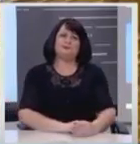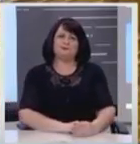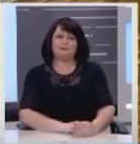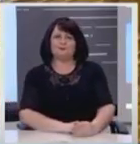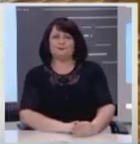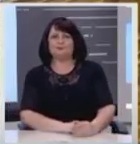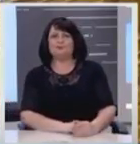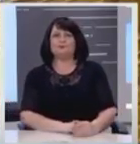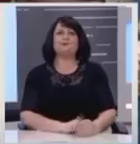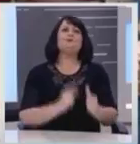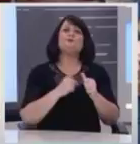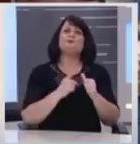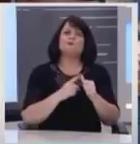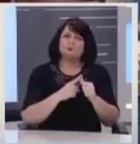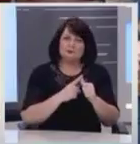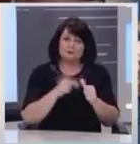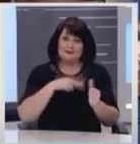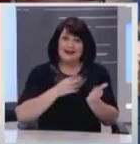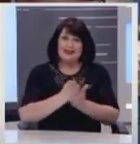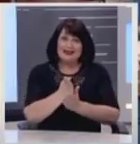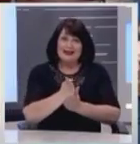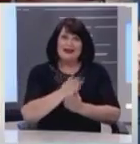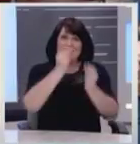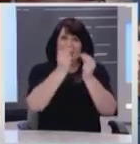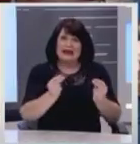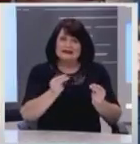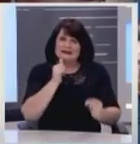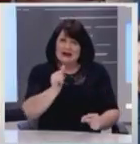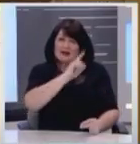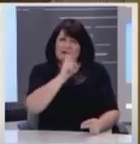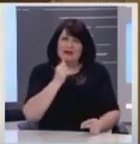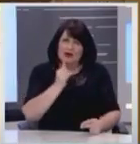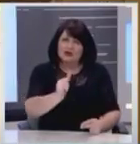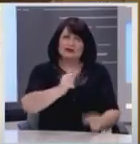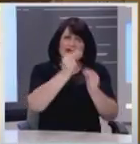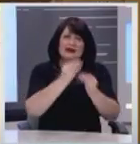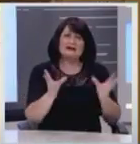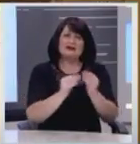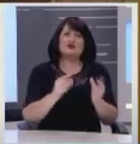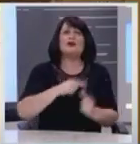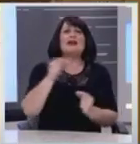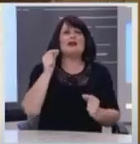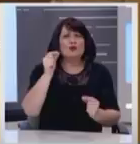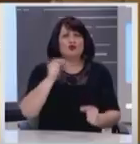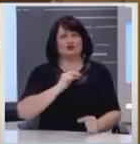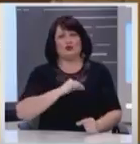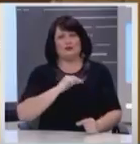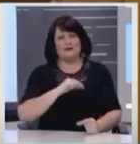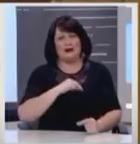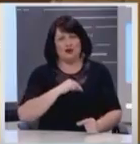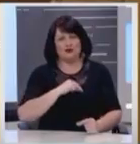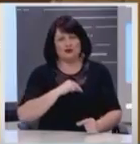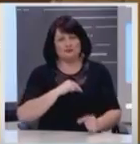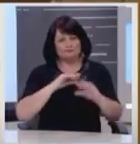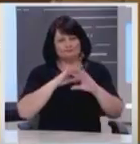Πρώτον, ότι δίκαιη και βιώσιμη λύση του Κυπριακού προς όφελος του